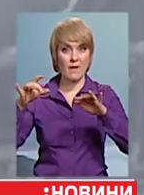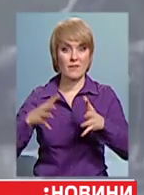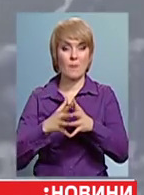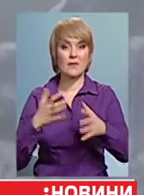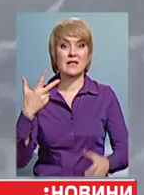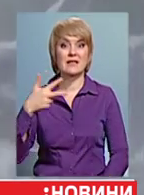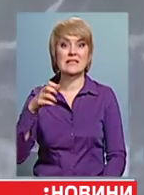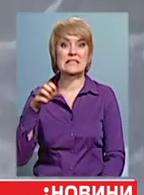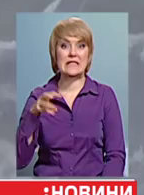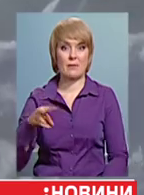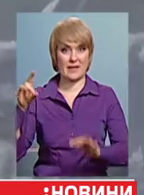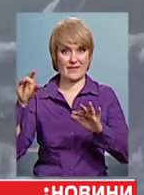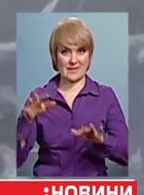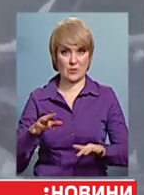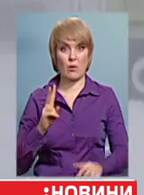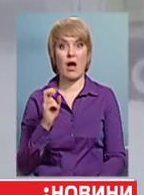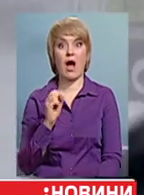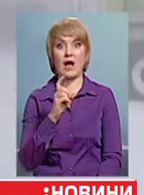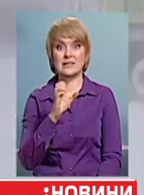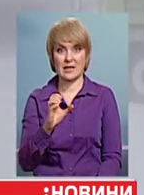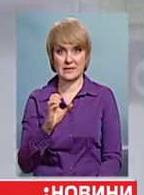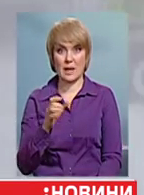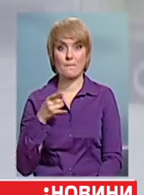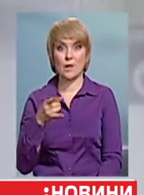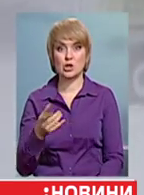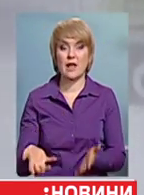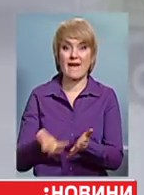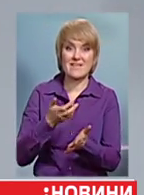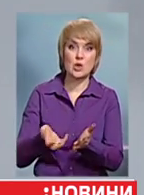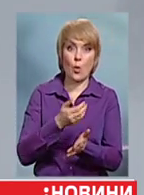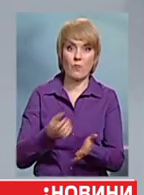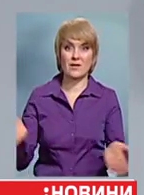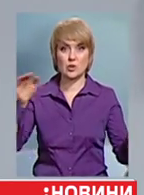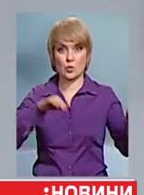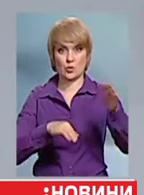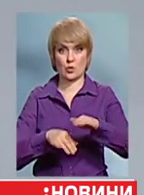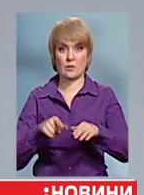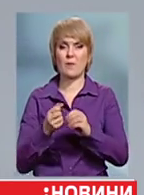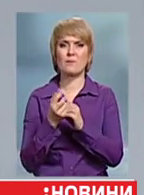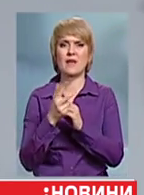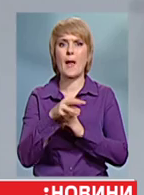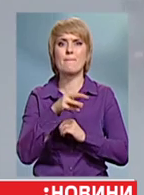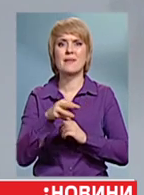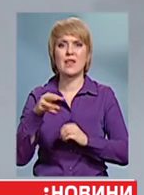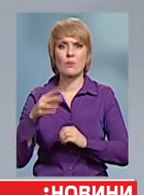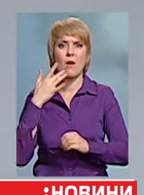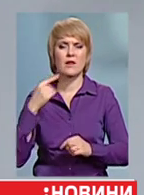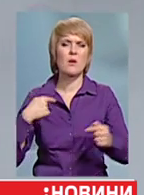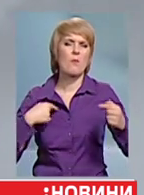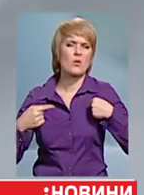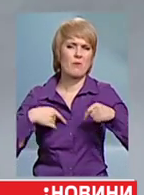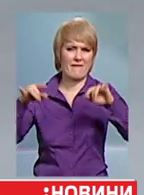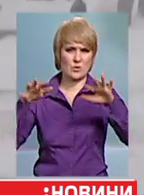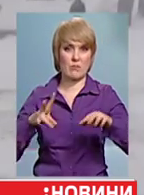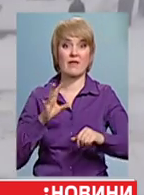сантиметрів снігу. А в сусідньому Канзасі машини довелося відкопувати з кучугур. Від куртовин потерпає 13 мільйонів американців. А от на заході